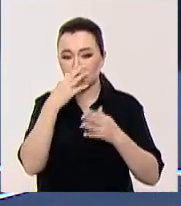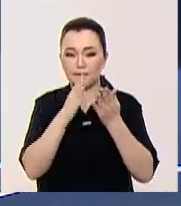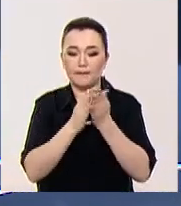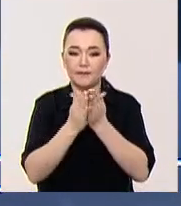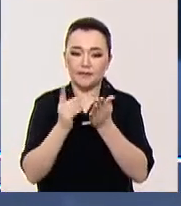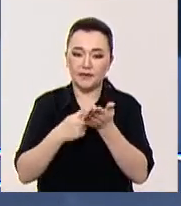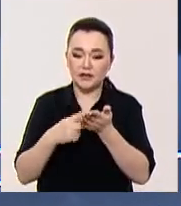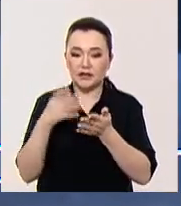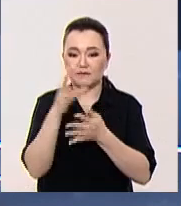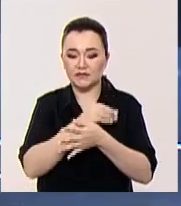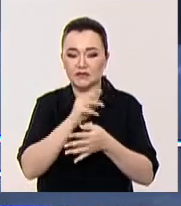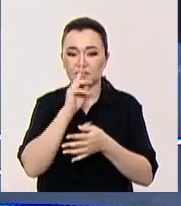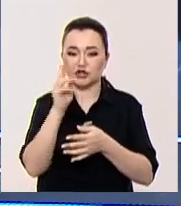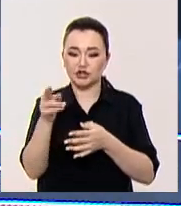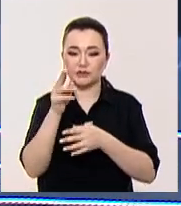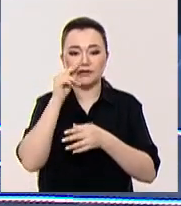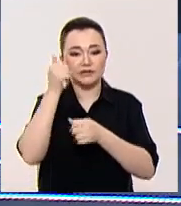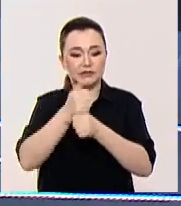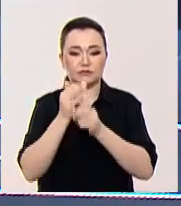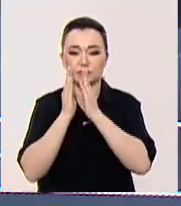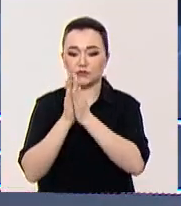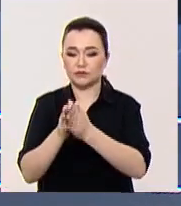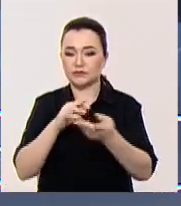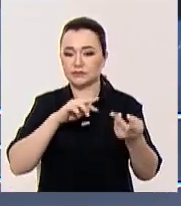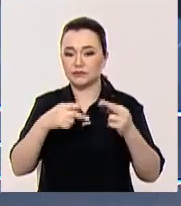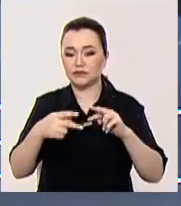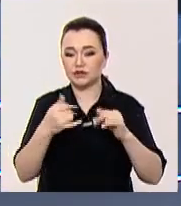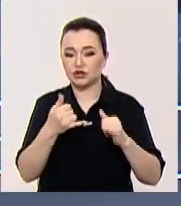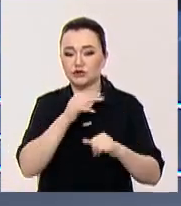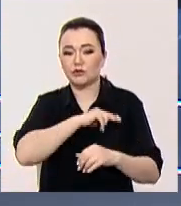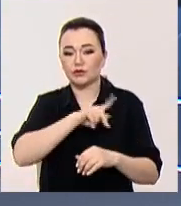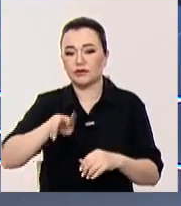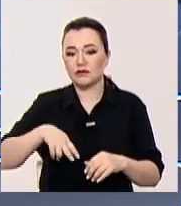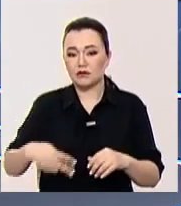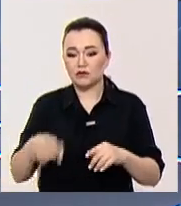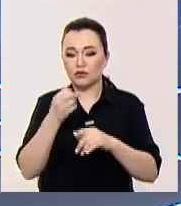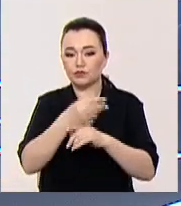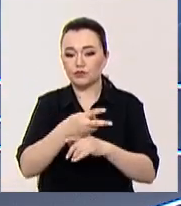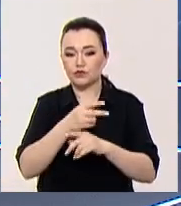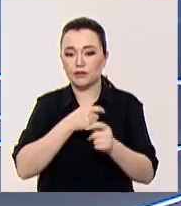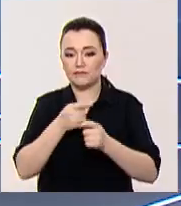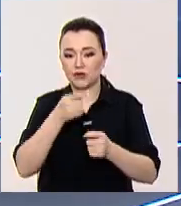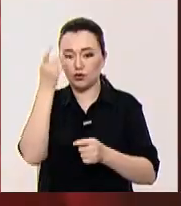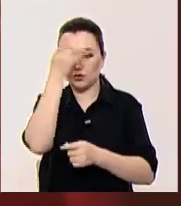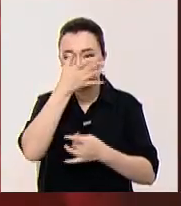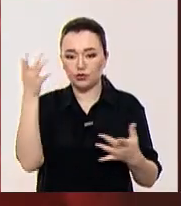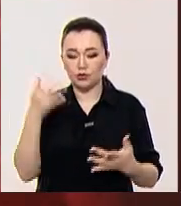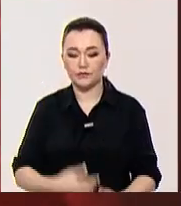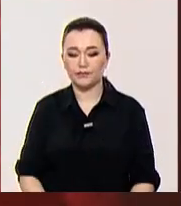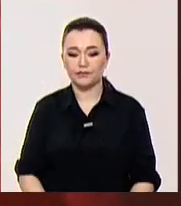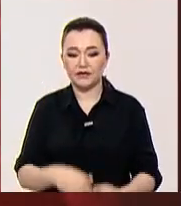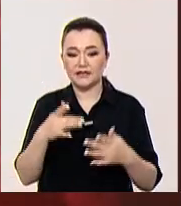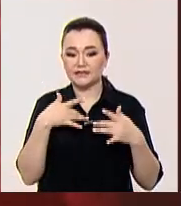коллективное обращение к президенту с просьбой сменить действующего руководителя управления культуры.